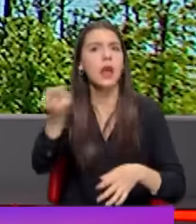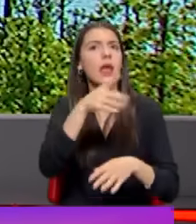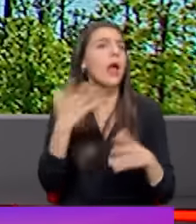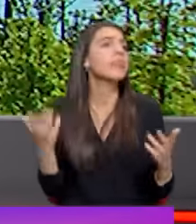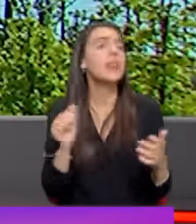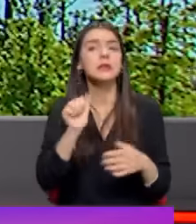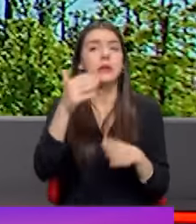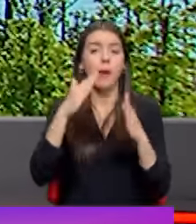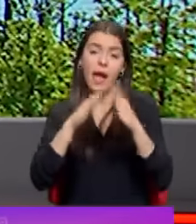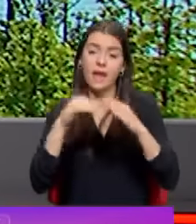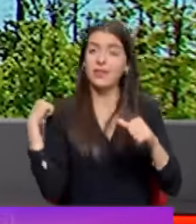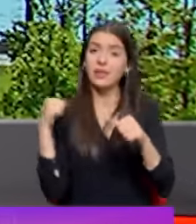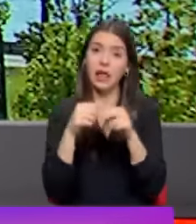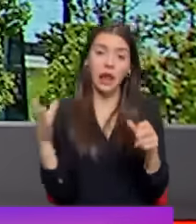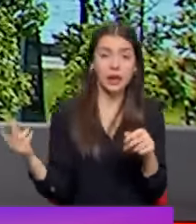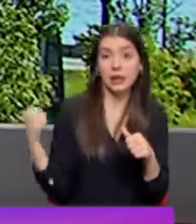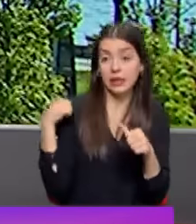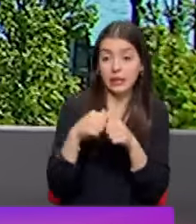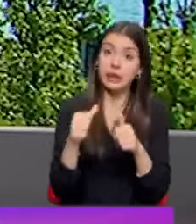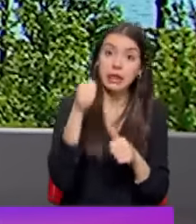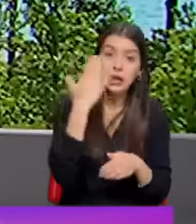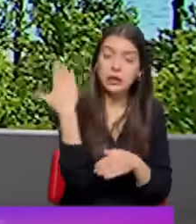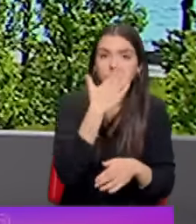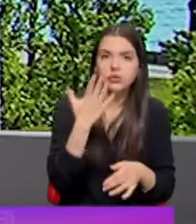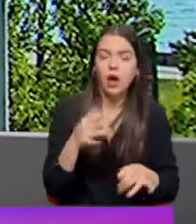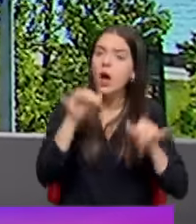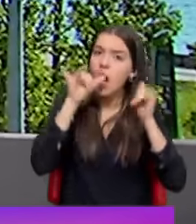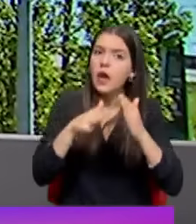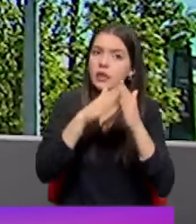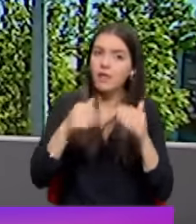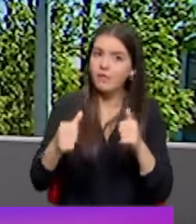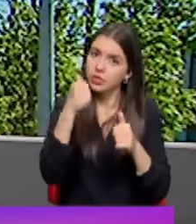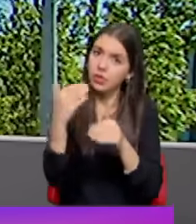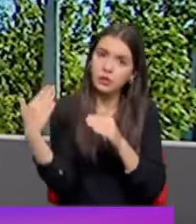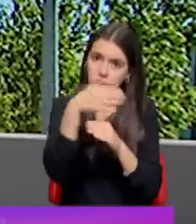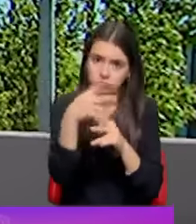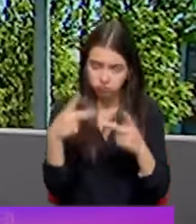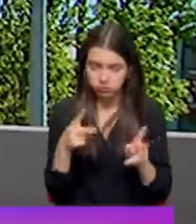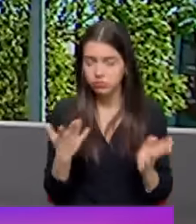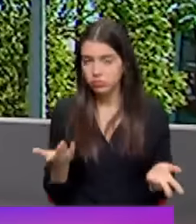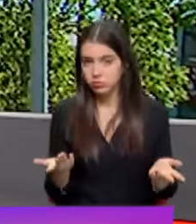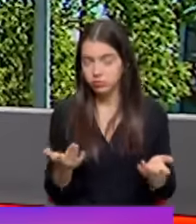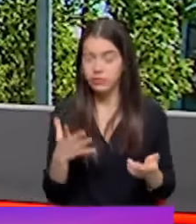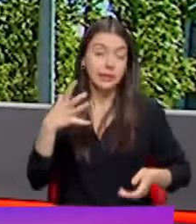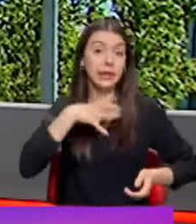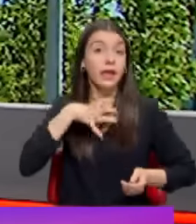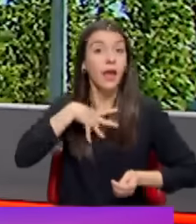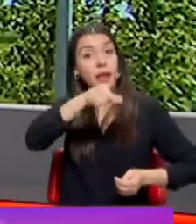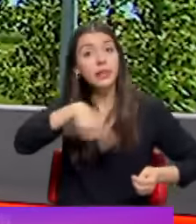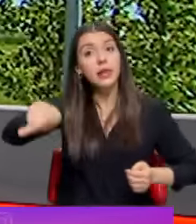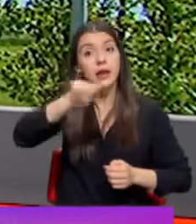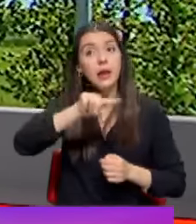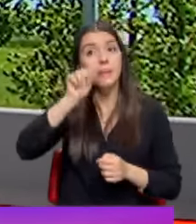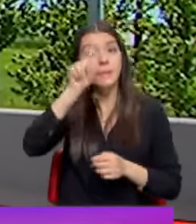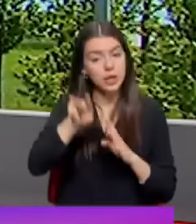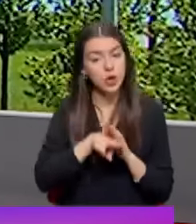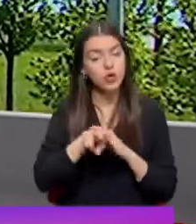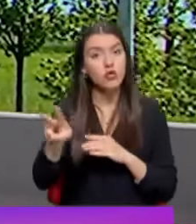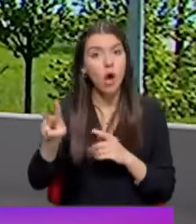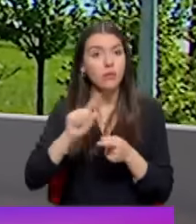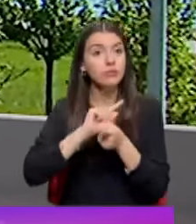tekrar evlerine kavuşacaklar? Aynı evlere geri girmek zorunda mı kalacaklar? Kendilerine bir yol